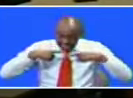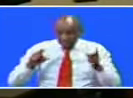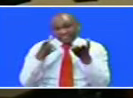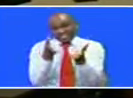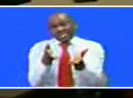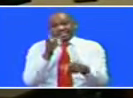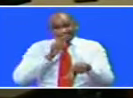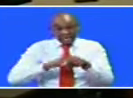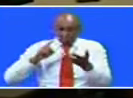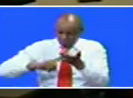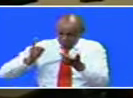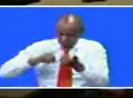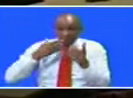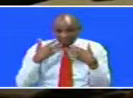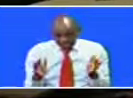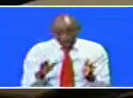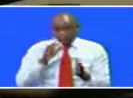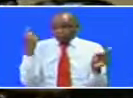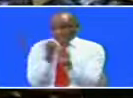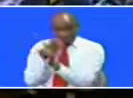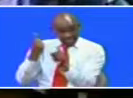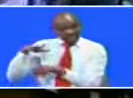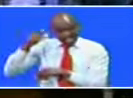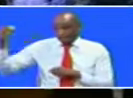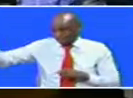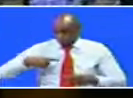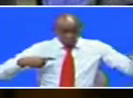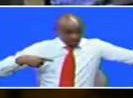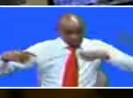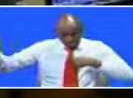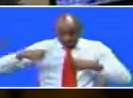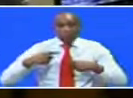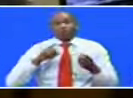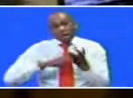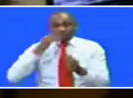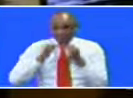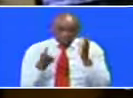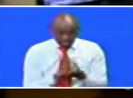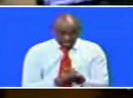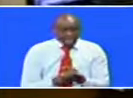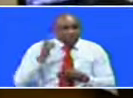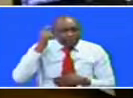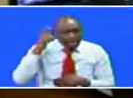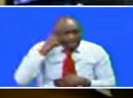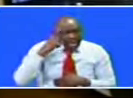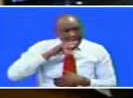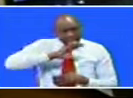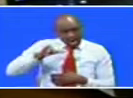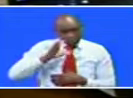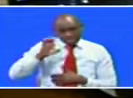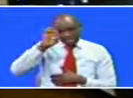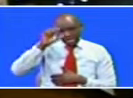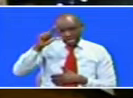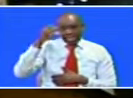kura zitakapokuwa zikimiminika labda kutoka maeneo mbalimbali. Itabainika kwamba labda kaunti ya Elgeyo Marakwet ina